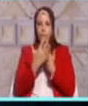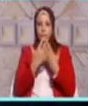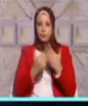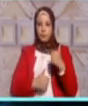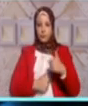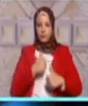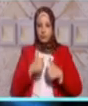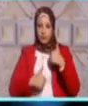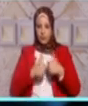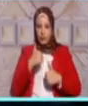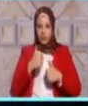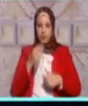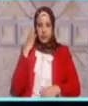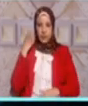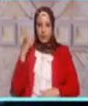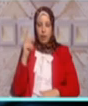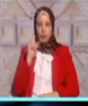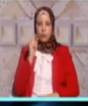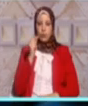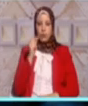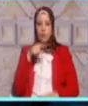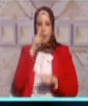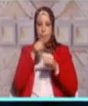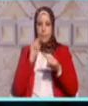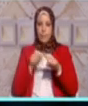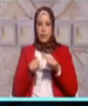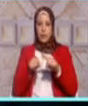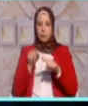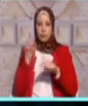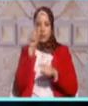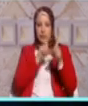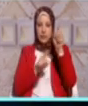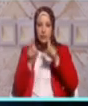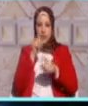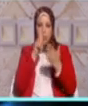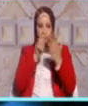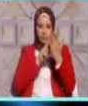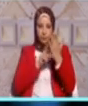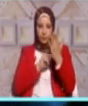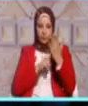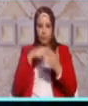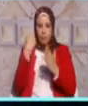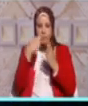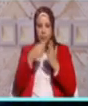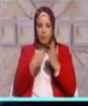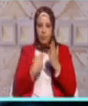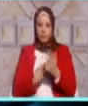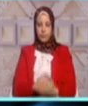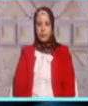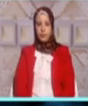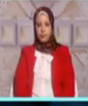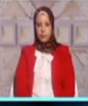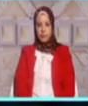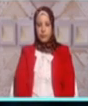وتم عمل 15% في الامتحانات المقاليه. ليه امتحانات مقالية؟ عشان الجزء اللي أنا اتكلمت مع